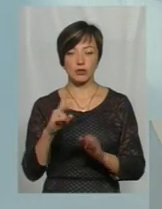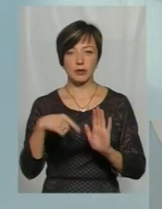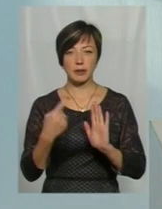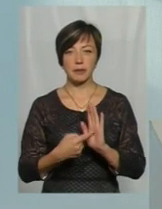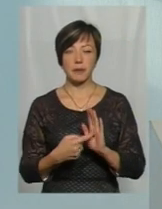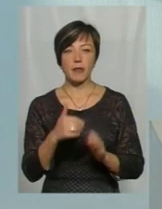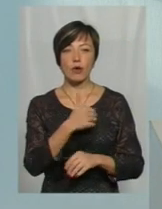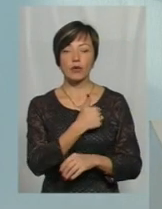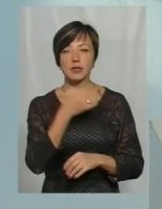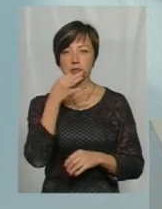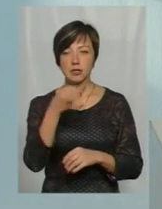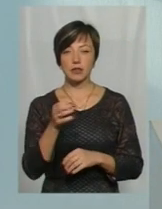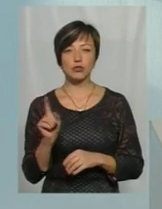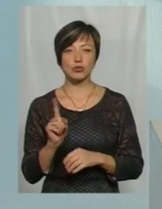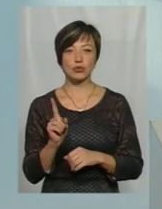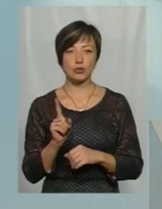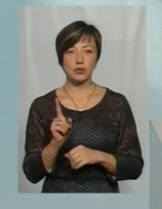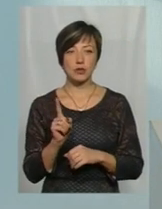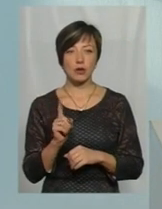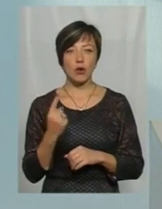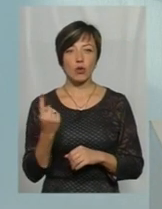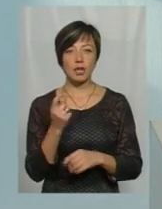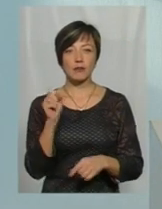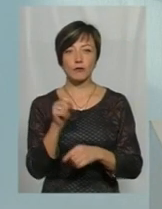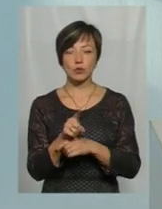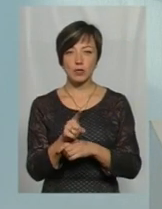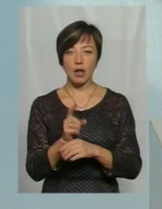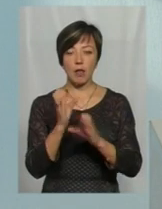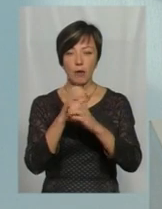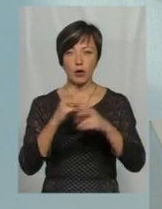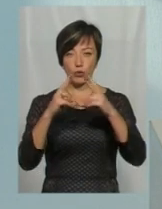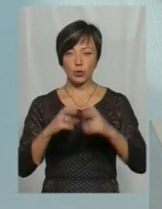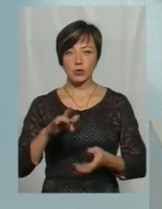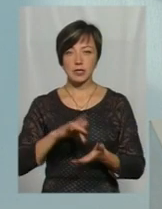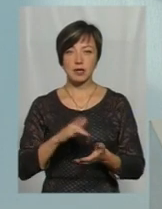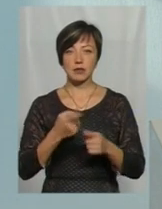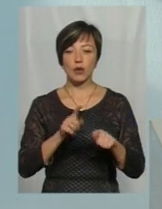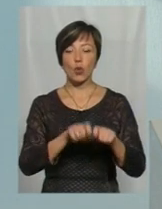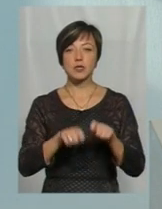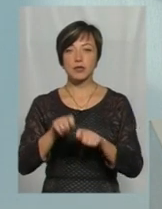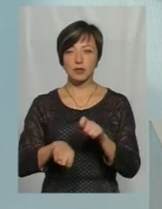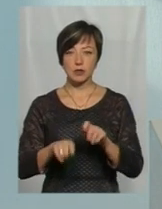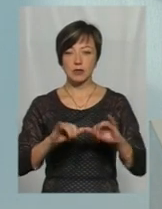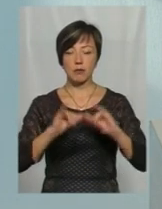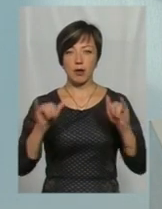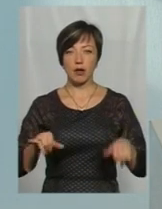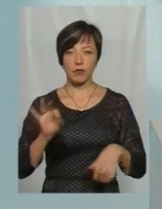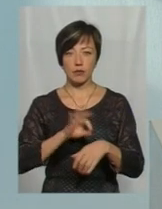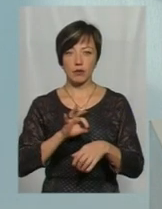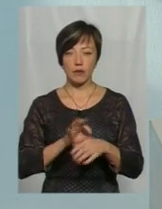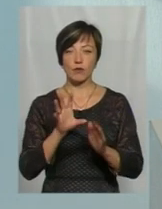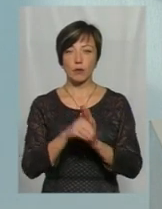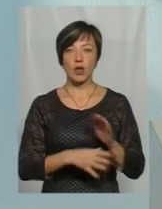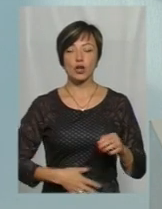все, хотілося б сказати, що одна із функцій лабораторного центру – це розслідування спалахів, в тому числі